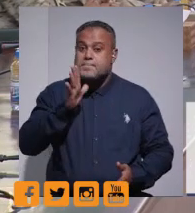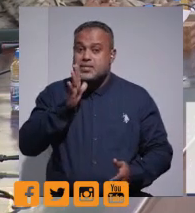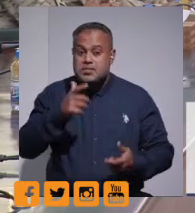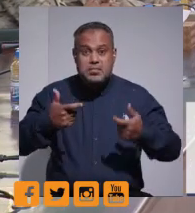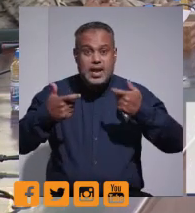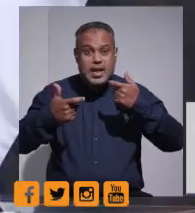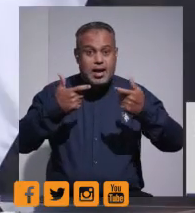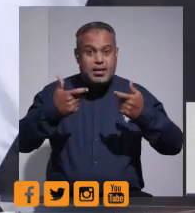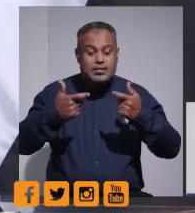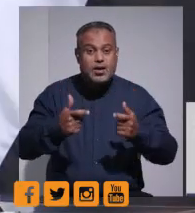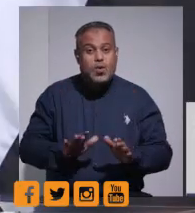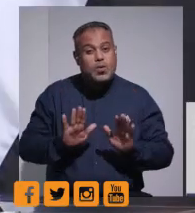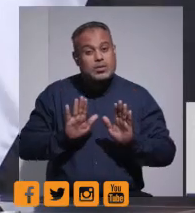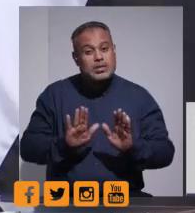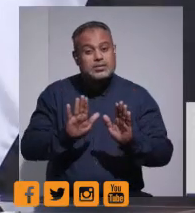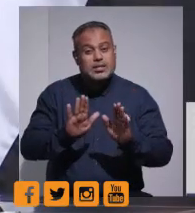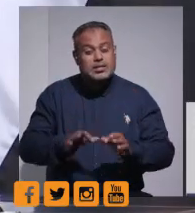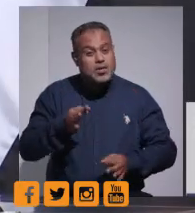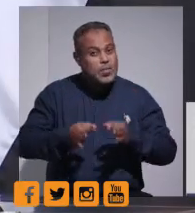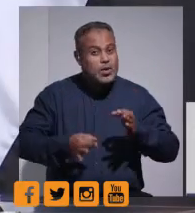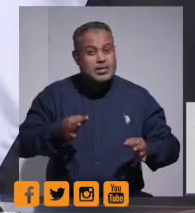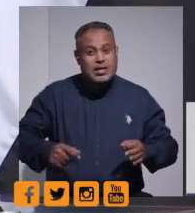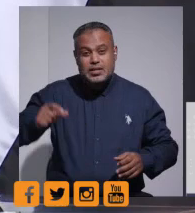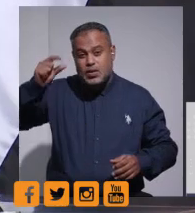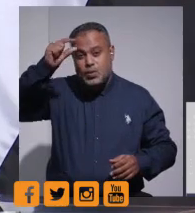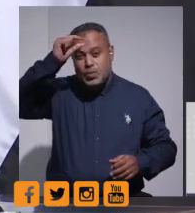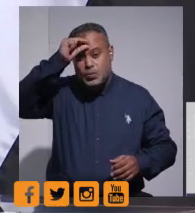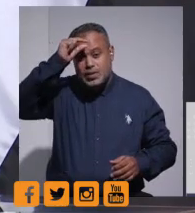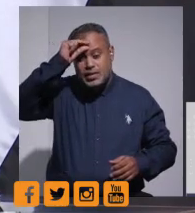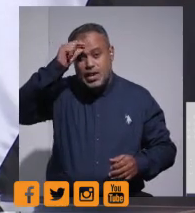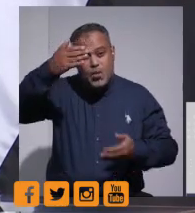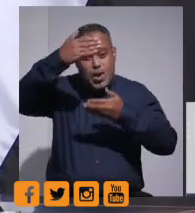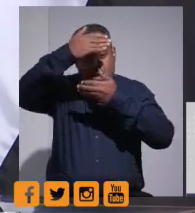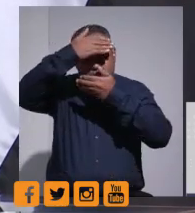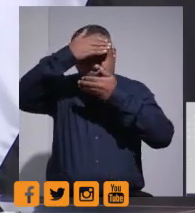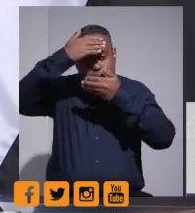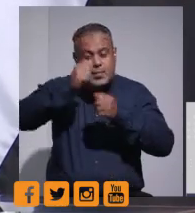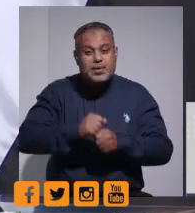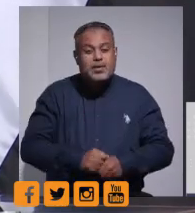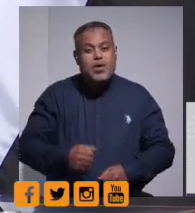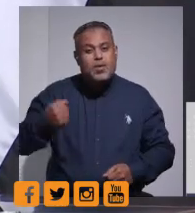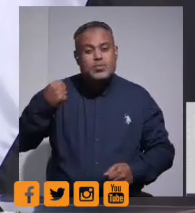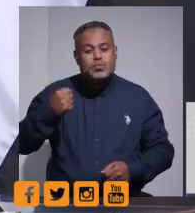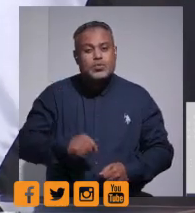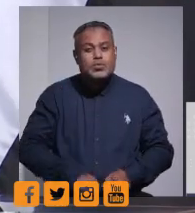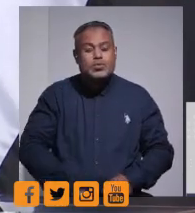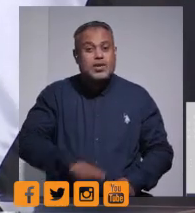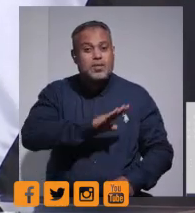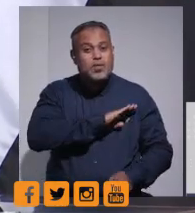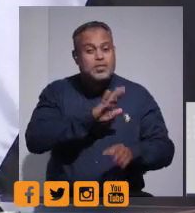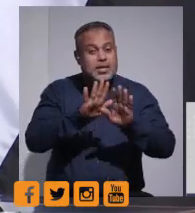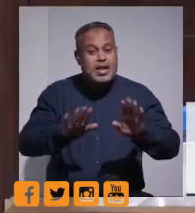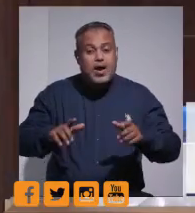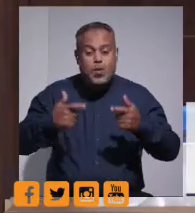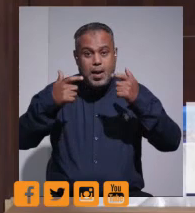والتصدي لمخططات الميليشيات الحوثيه وتنظيمات الارهابيه كما حي الصمود البطولي للقوات المسلحه والامن